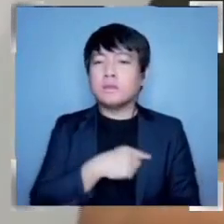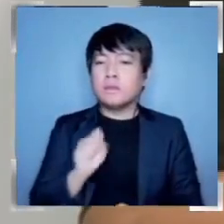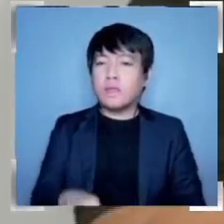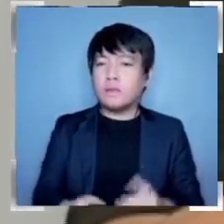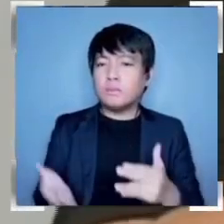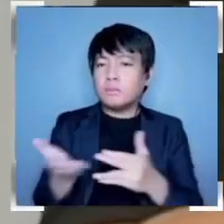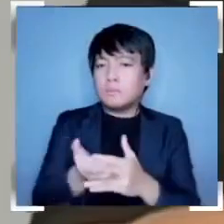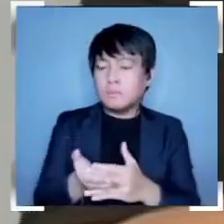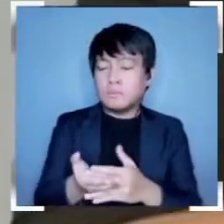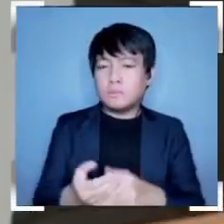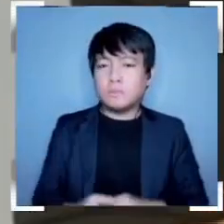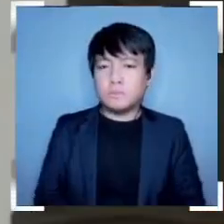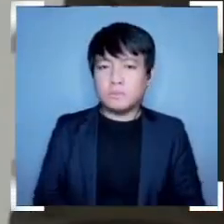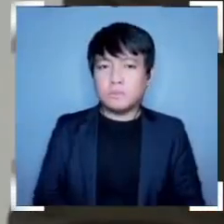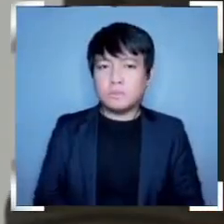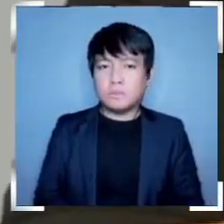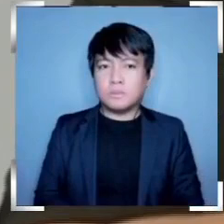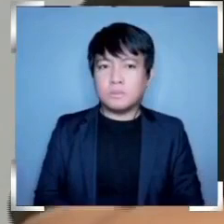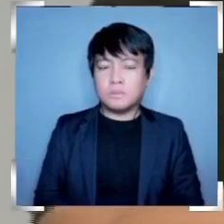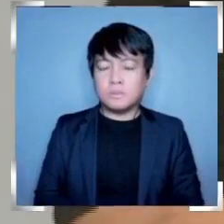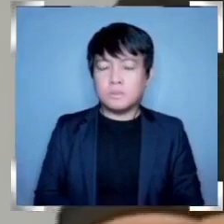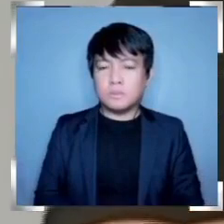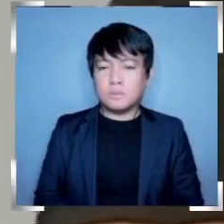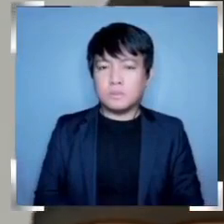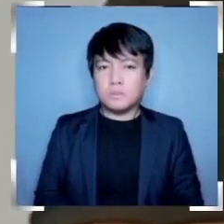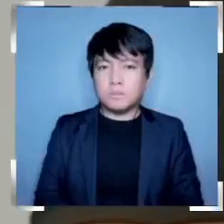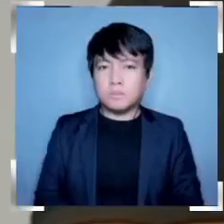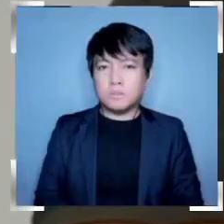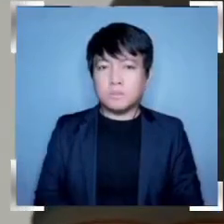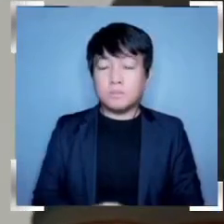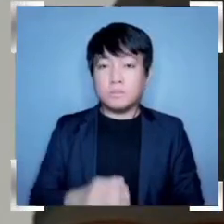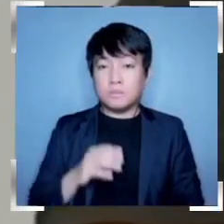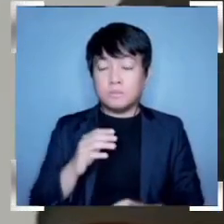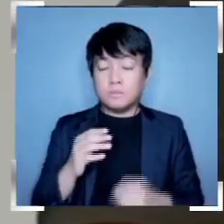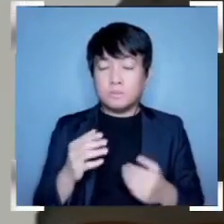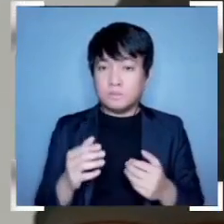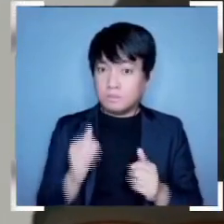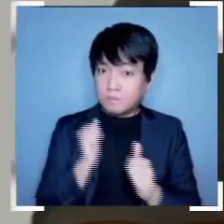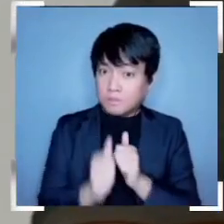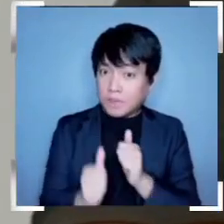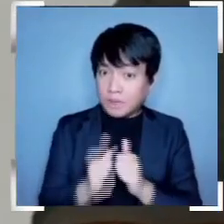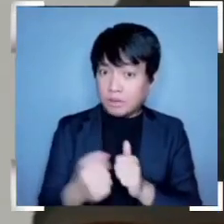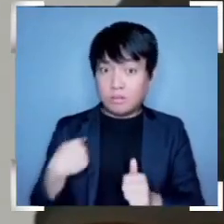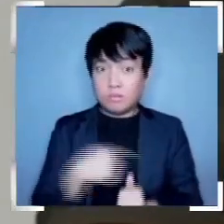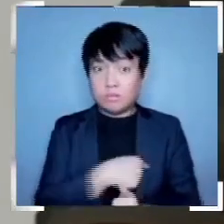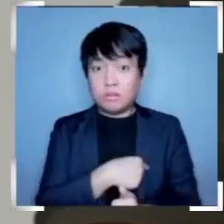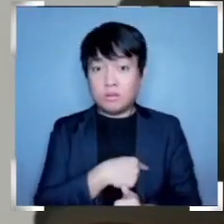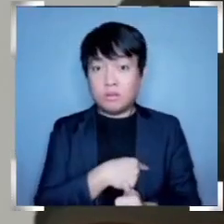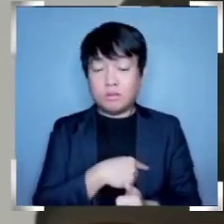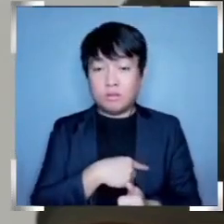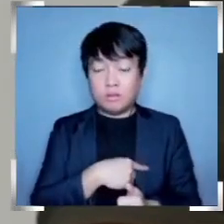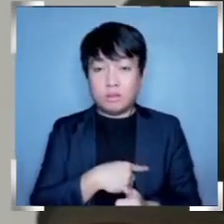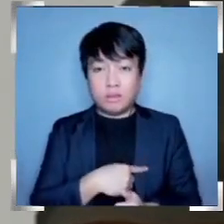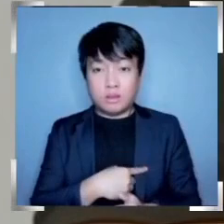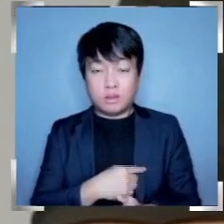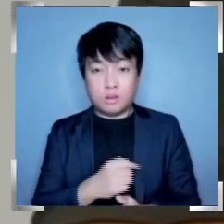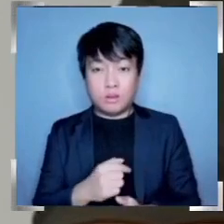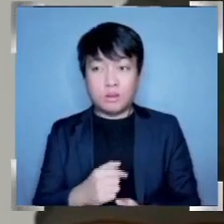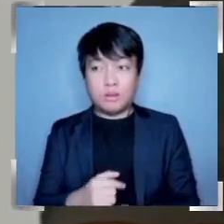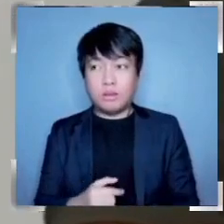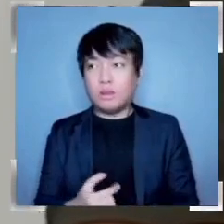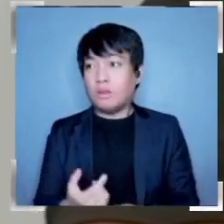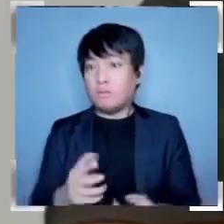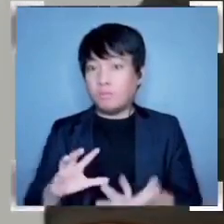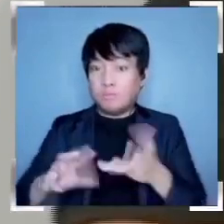file under the circumstances. But that didn't mean that we will be acceding to what they want because we are no